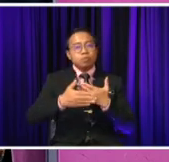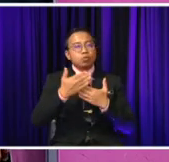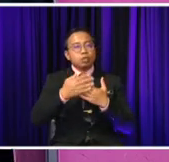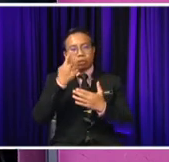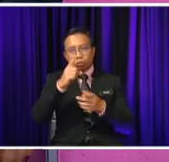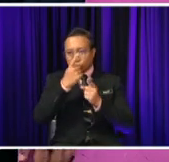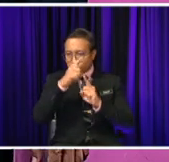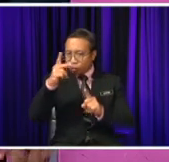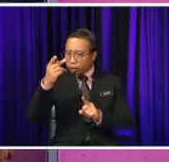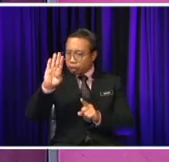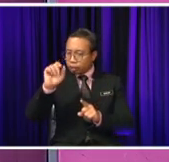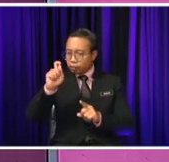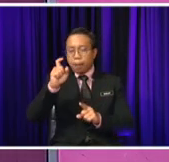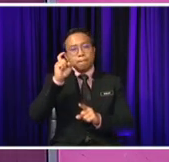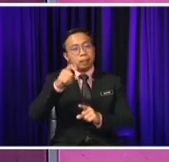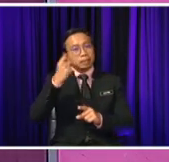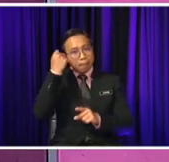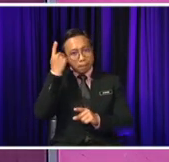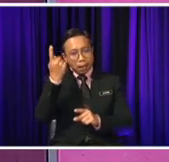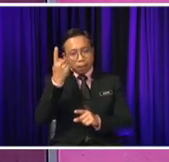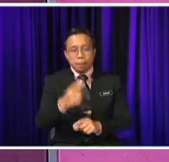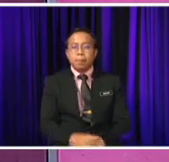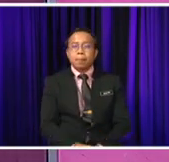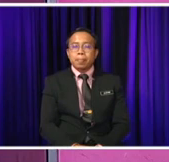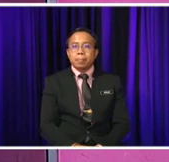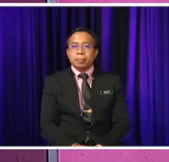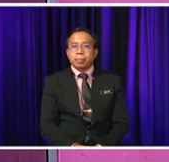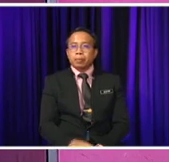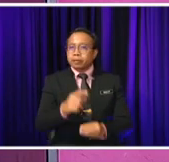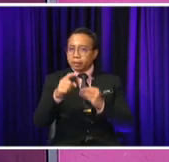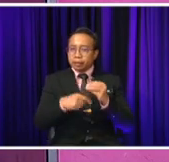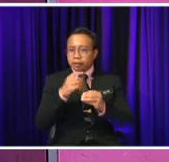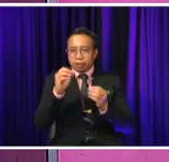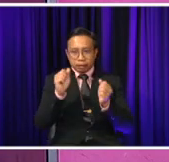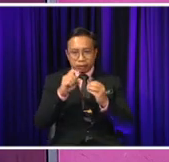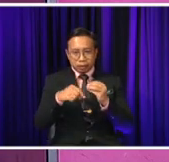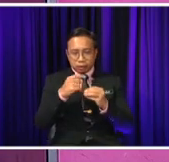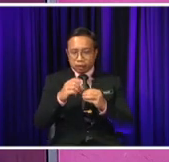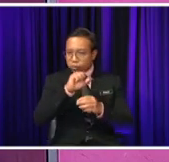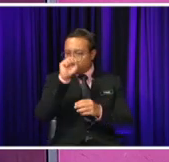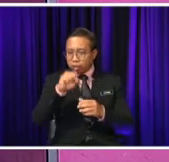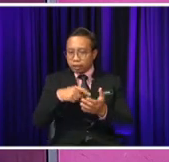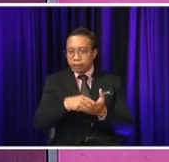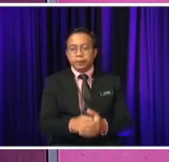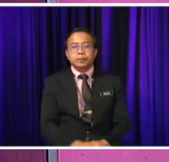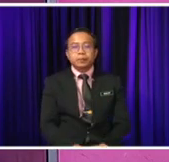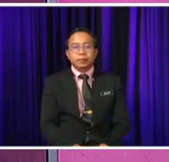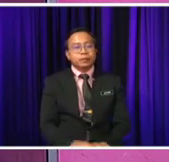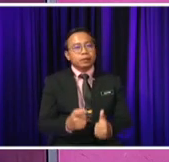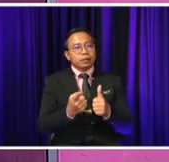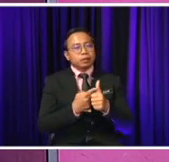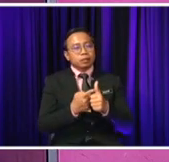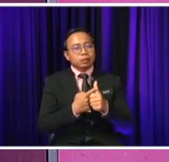yang pertama kita kena paham makanya paham berkaitan tentang soal ini Baik eee pertama